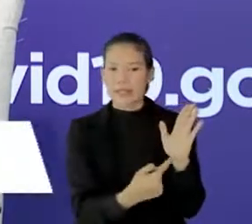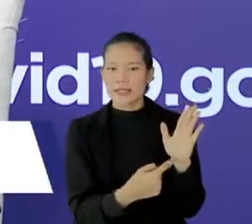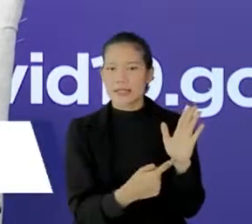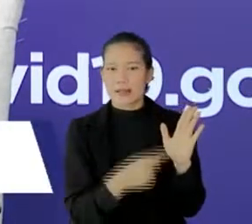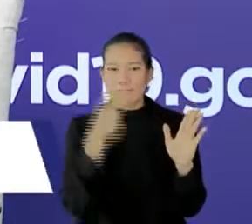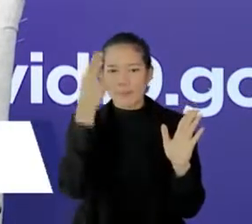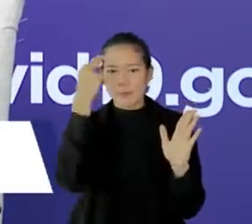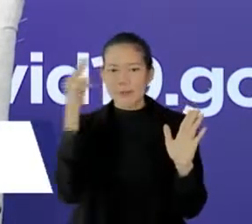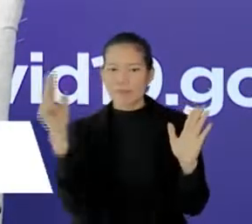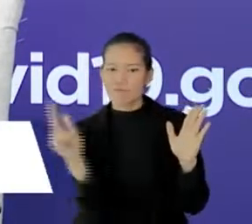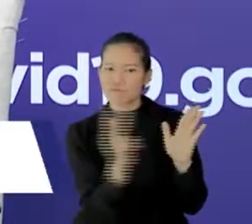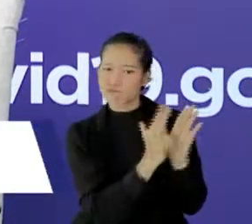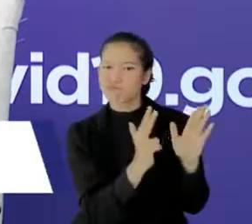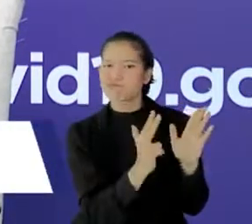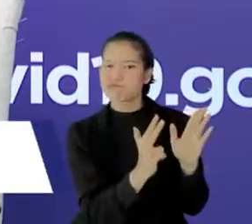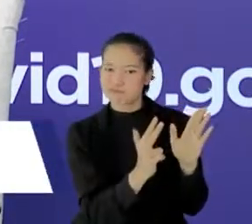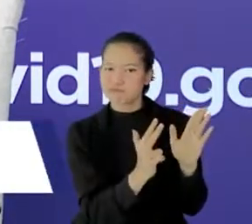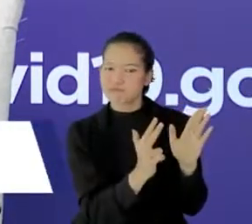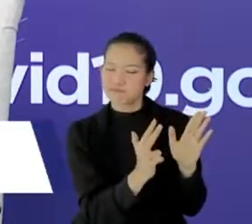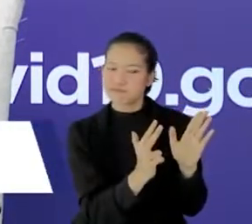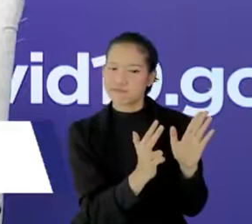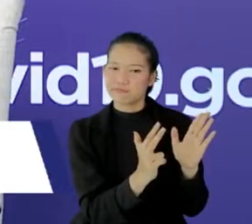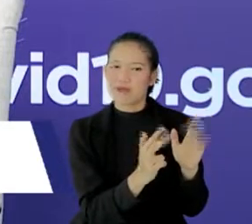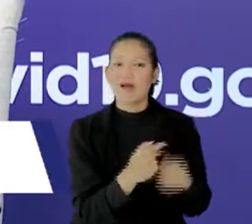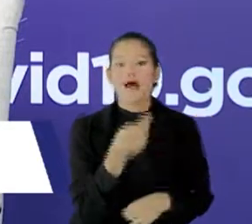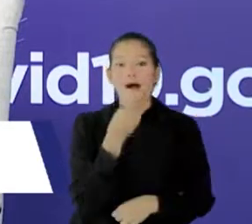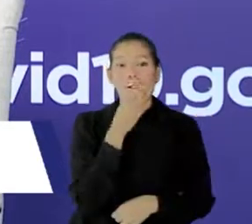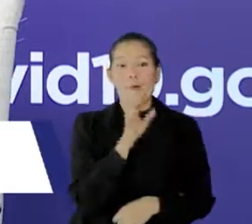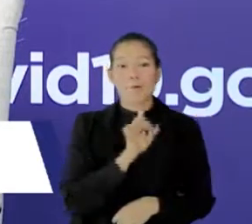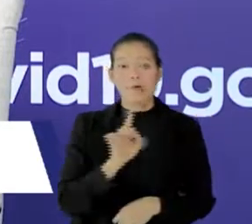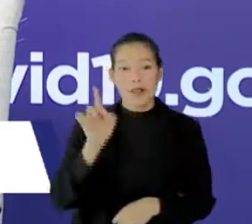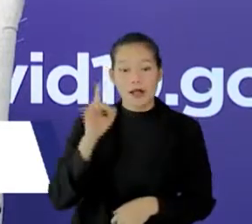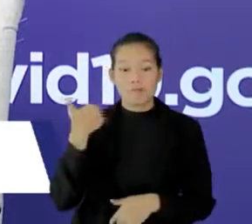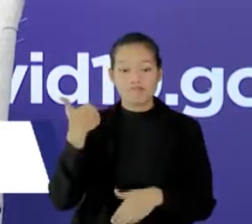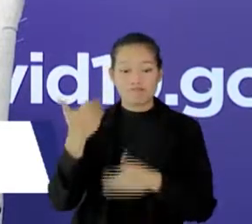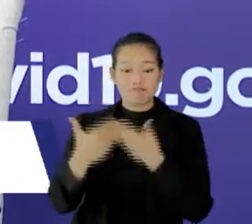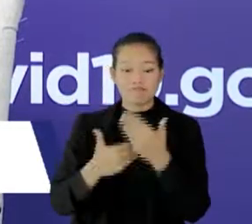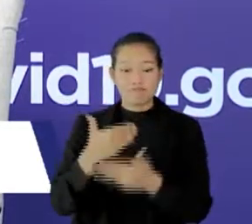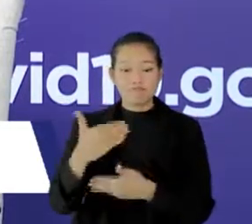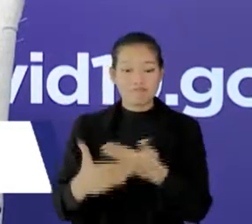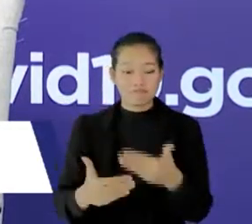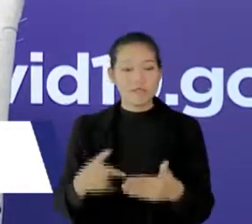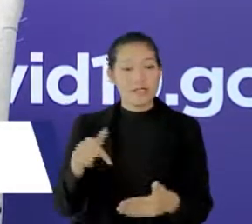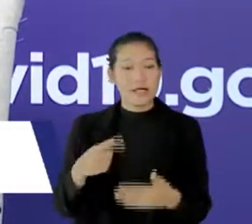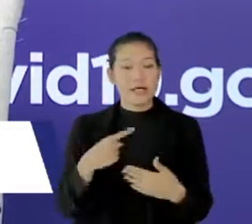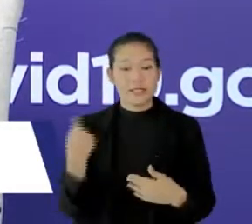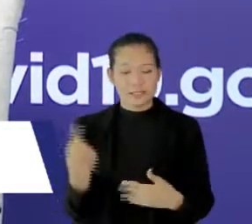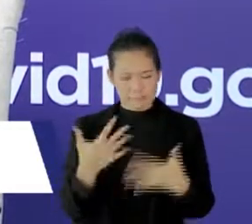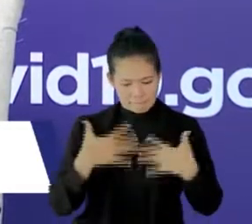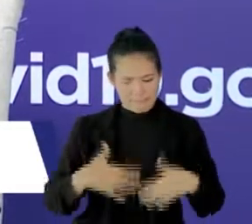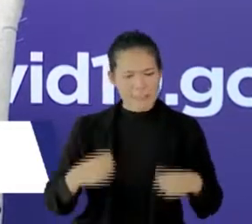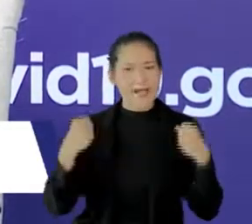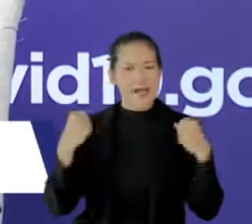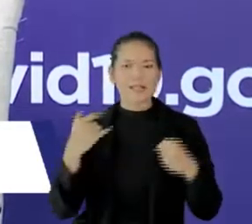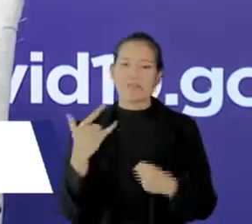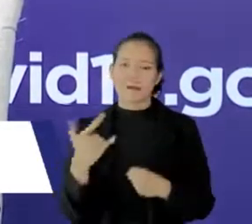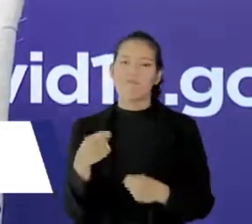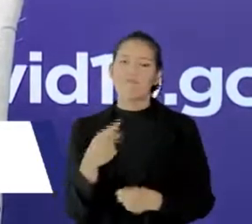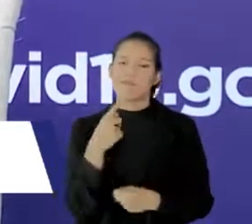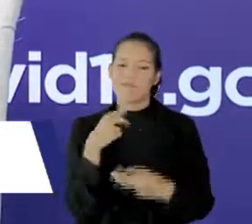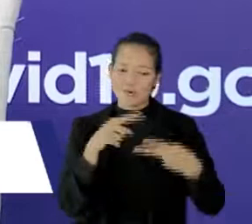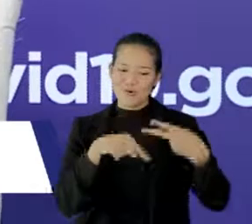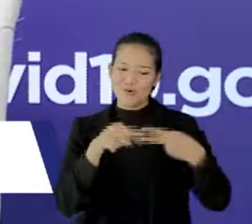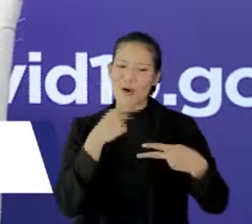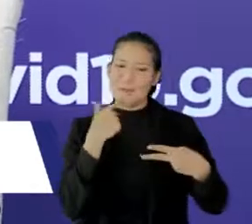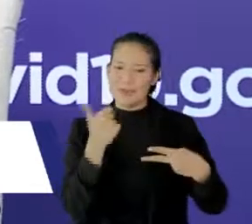diterapkan oleh pemerintah. Dan alhamdulillah artinya sampai sekarang kita masih tetap sehat. Itu aja yang paling